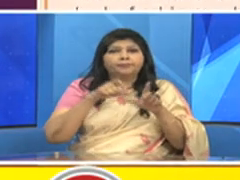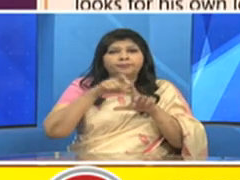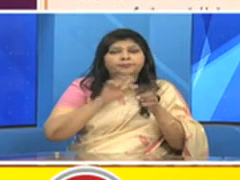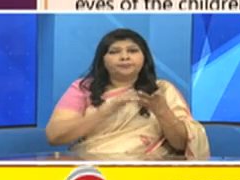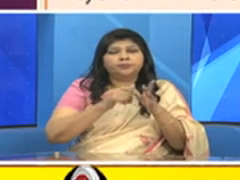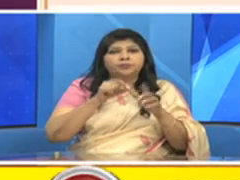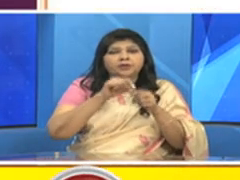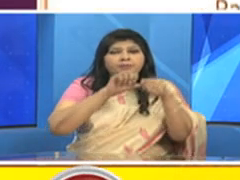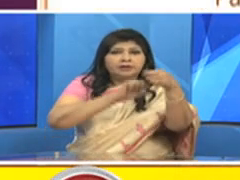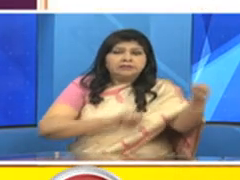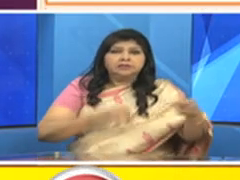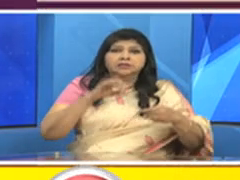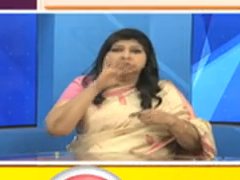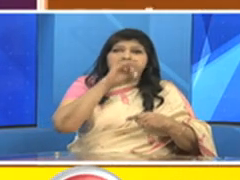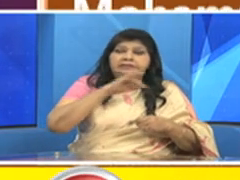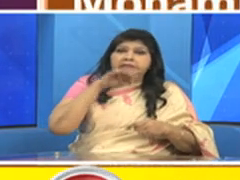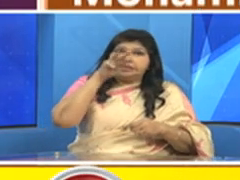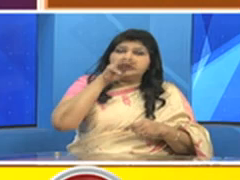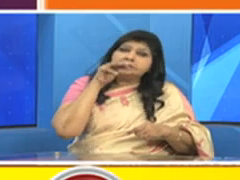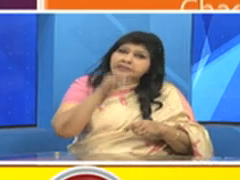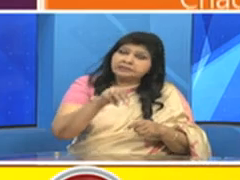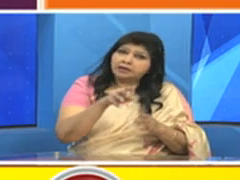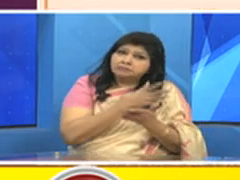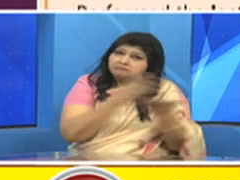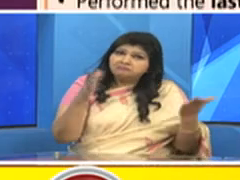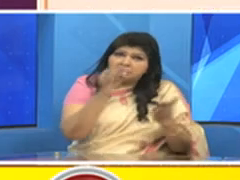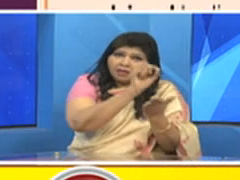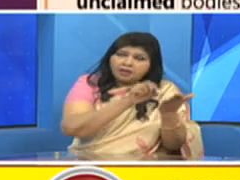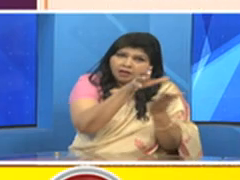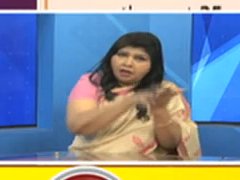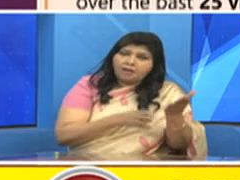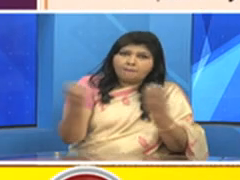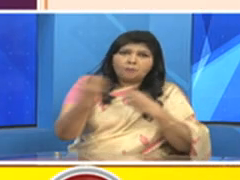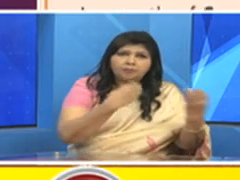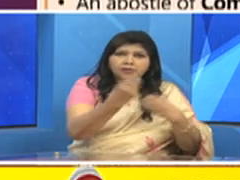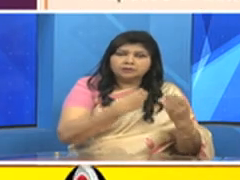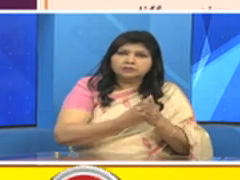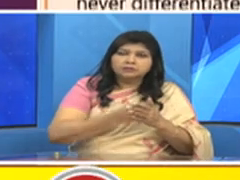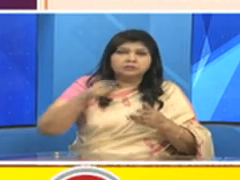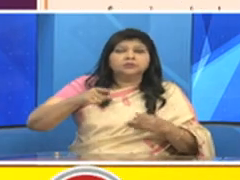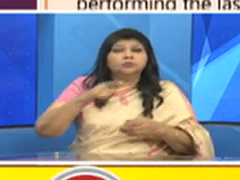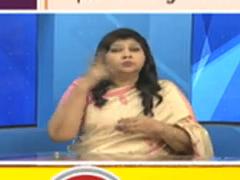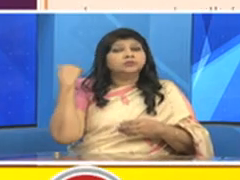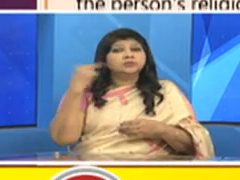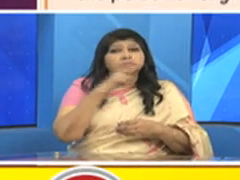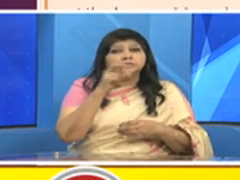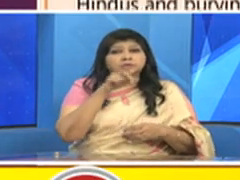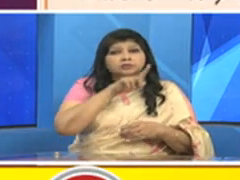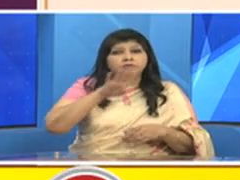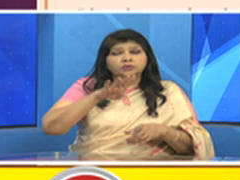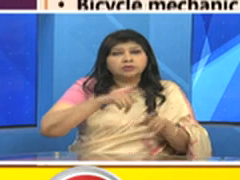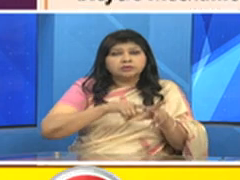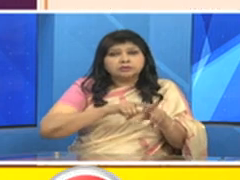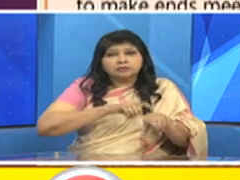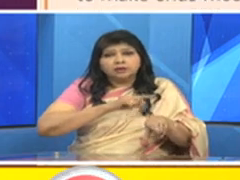साल 46,000 से अधिक नामांकन प्राप्त हुए। यह संख्या 2014 के मुकाबले 20 गुना